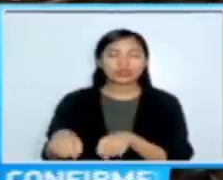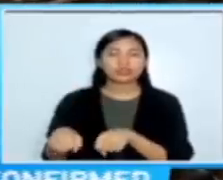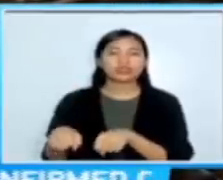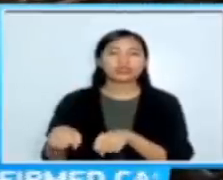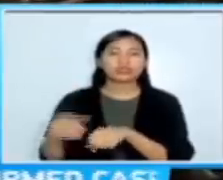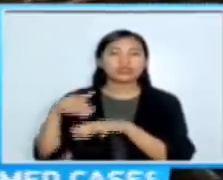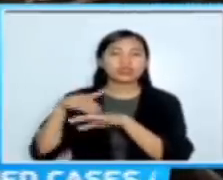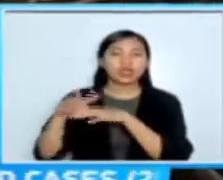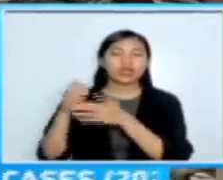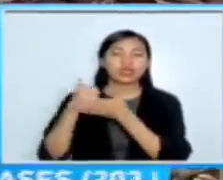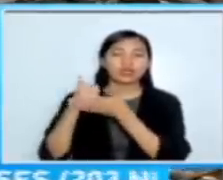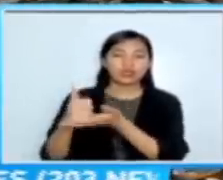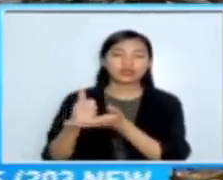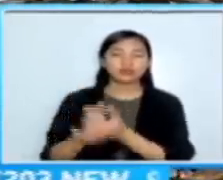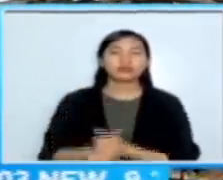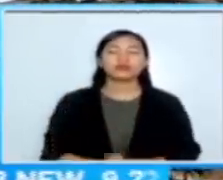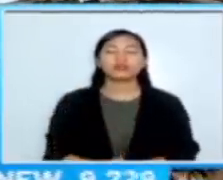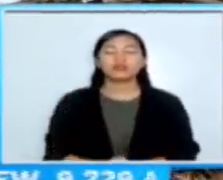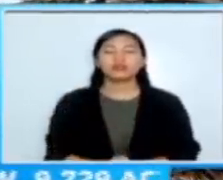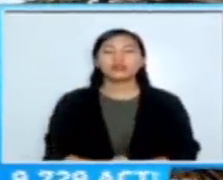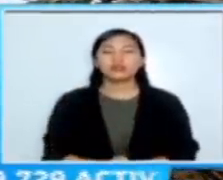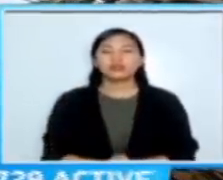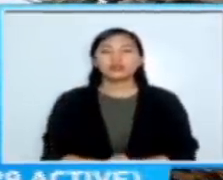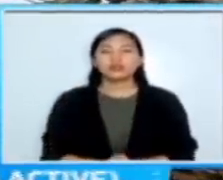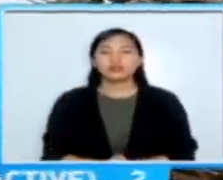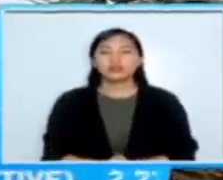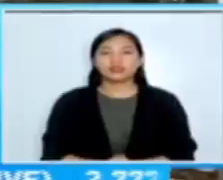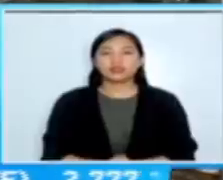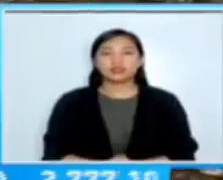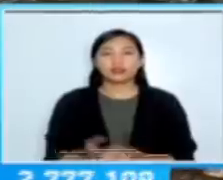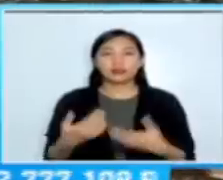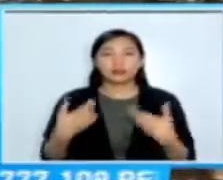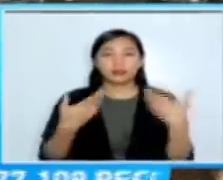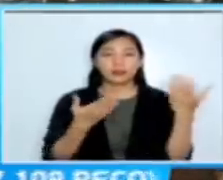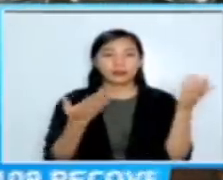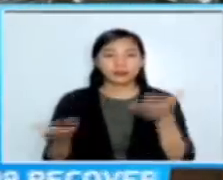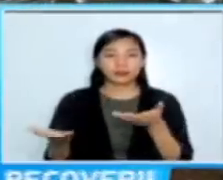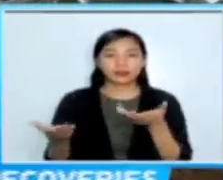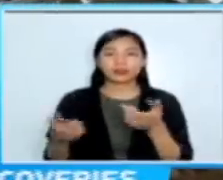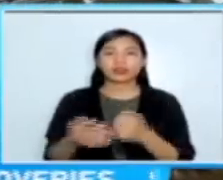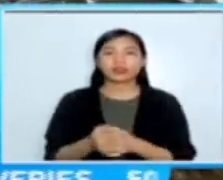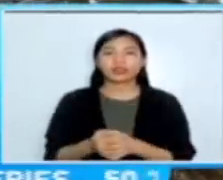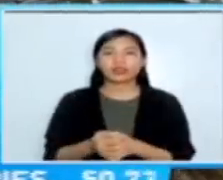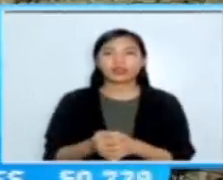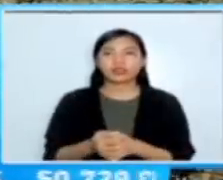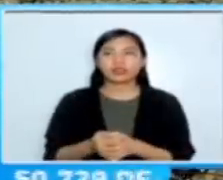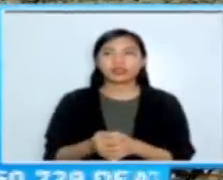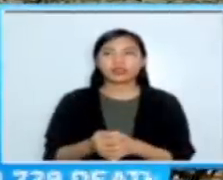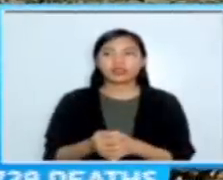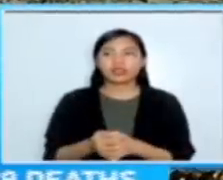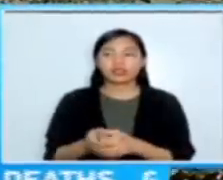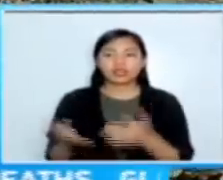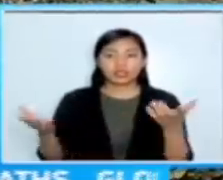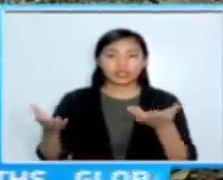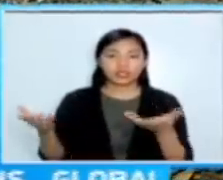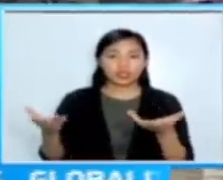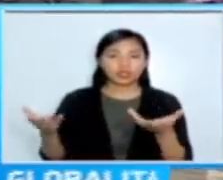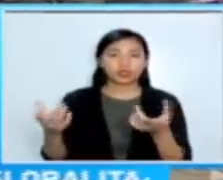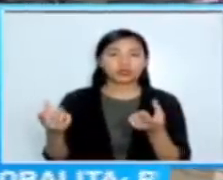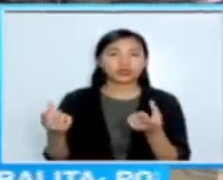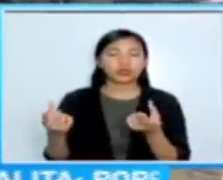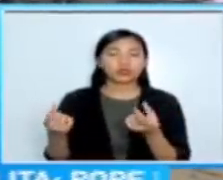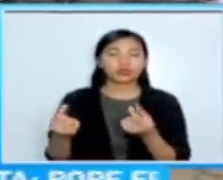mo, na hinatid, pinatigil ko muna sandali sa Butuan para magtapon ng mga story at